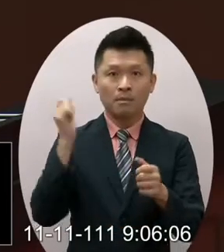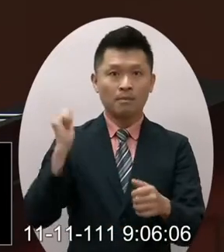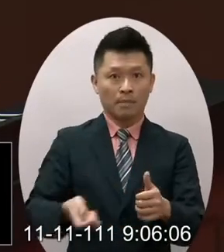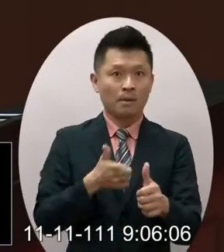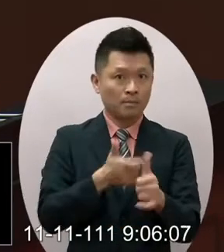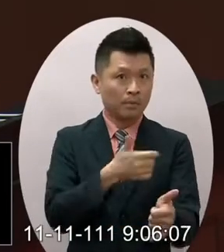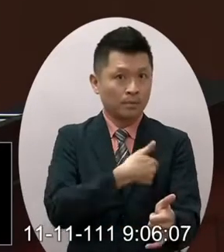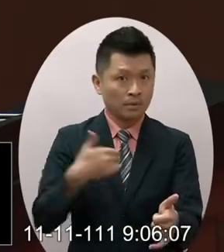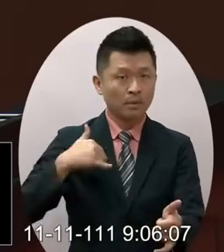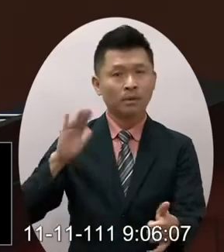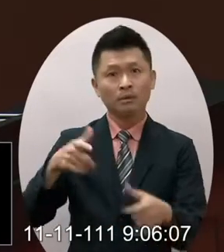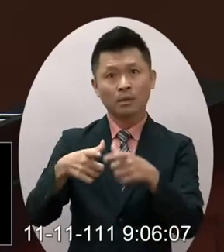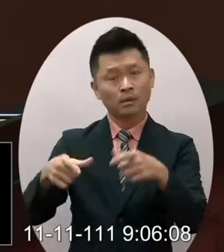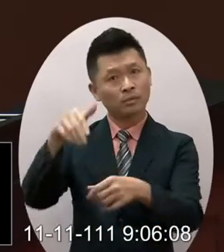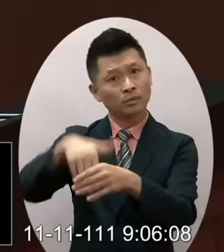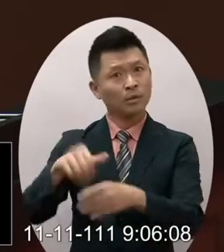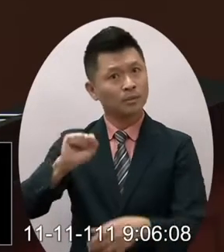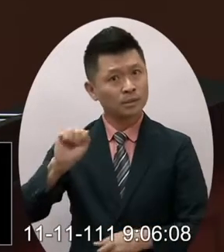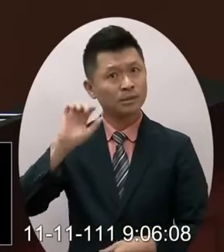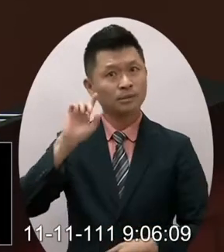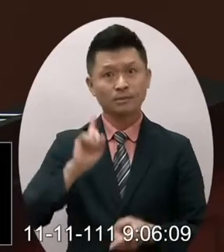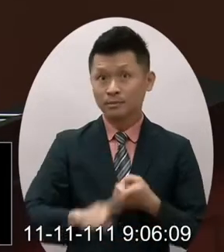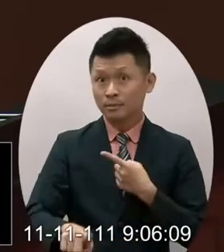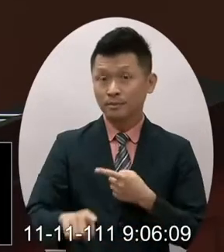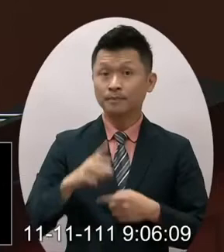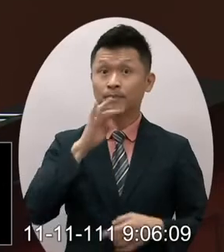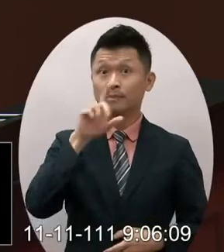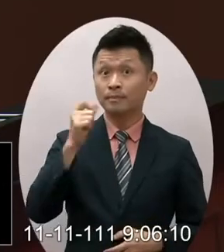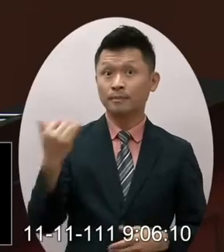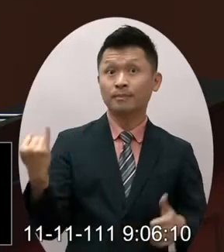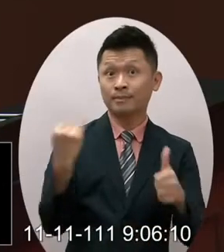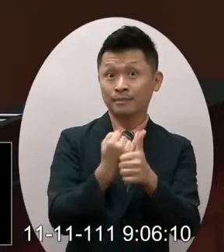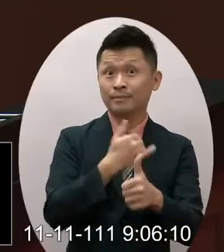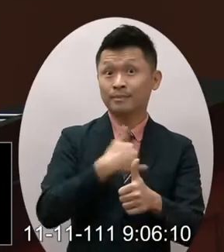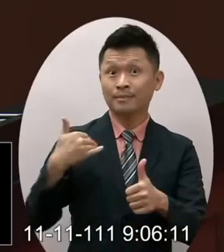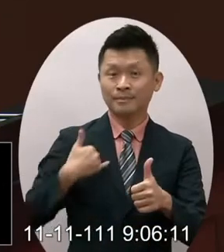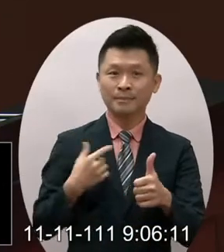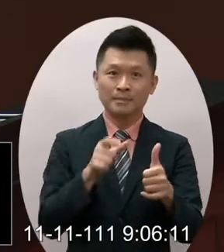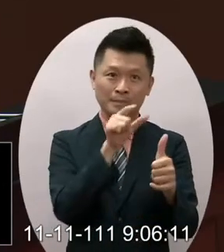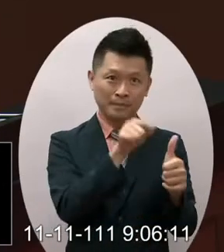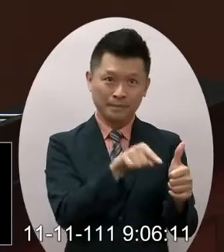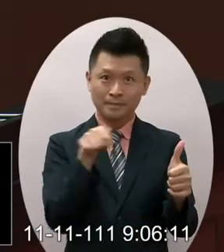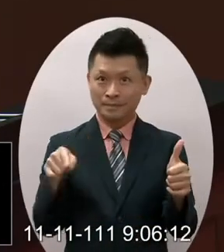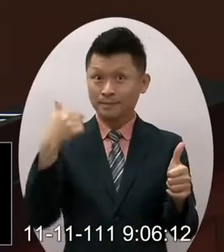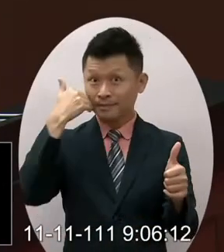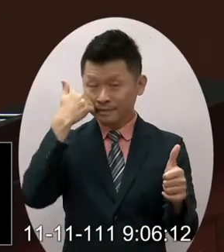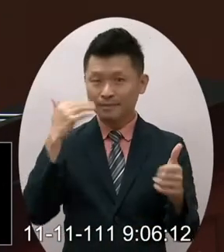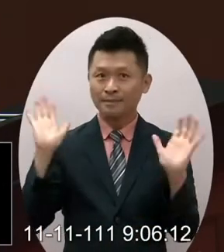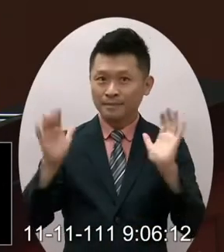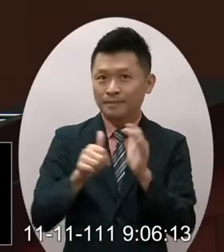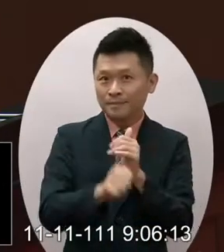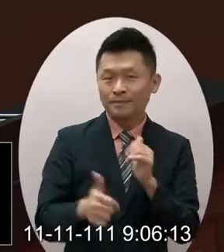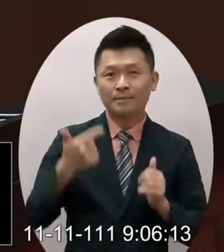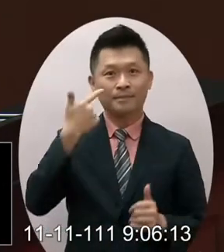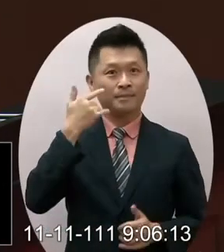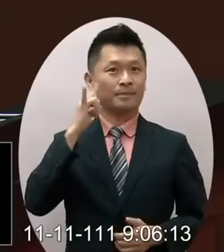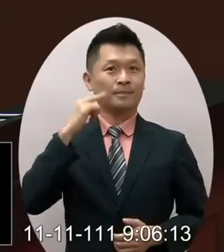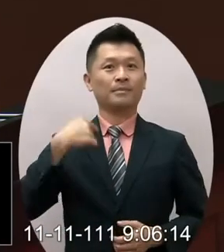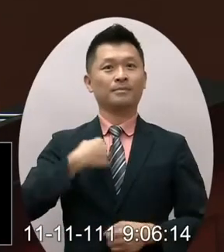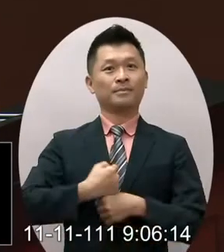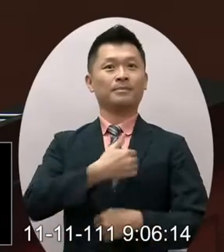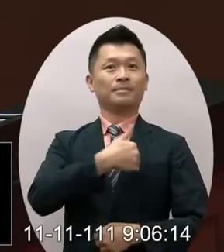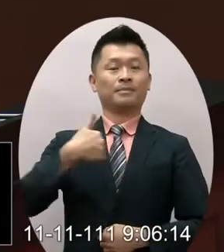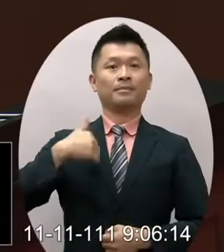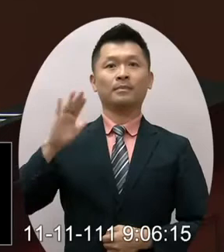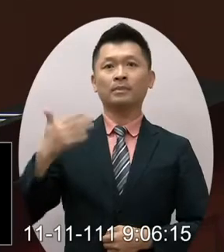是他们却不可以投票。18岁年轻人可以结婚，决定人生伴侣，可以决定生小孩当爸妈，但是